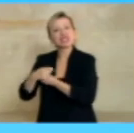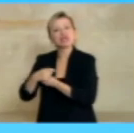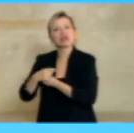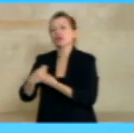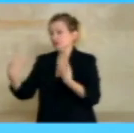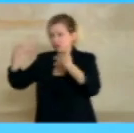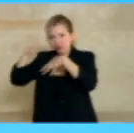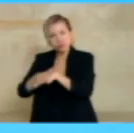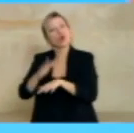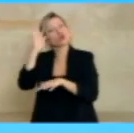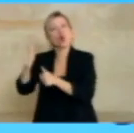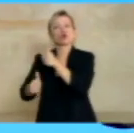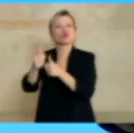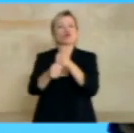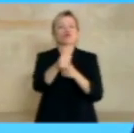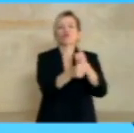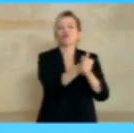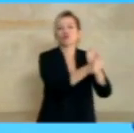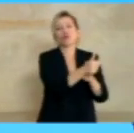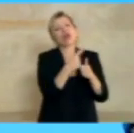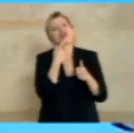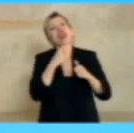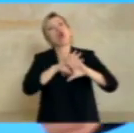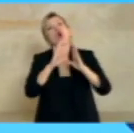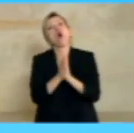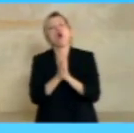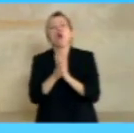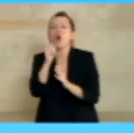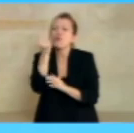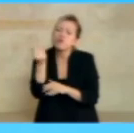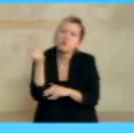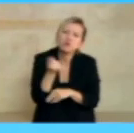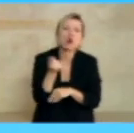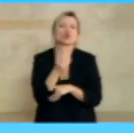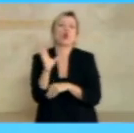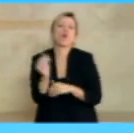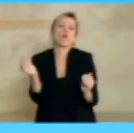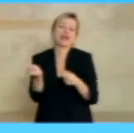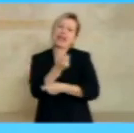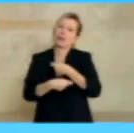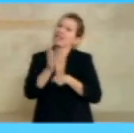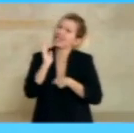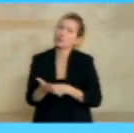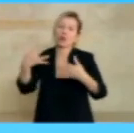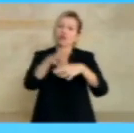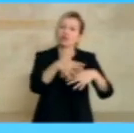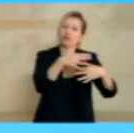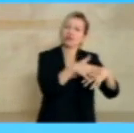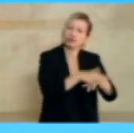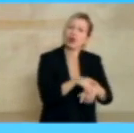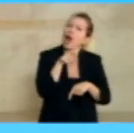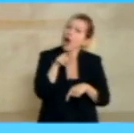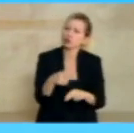αφορά προφανώς όλες τις επιχειρήσεις στις οποίες αναφερθήκαμε, αφορά ένα μικρό ποσοστό τους. Αλλά και αυτό είναι σημαντικό εργαλείο το οποίο πρέπει